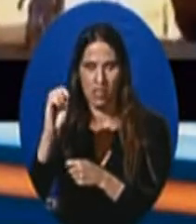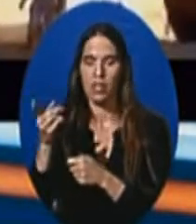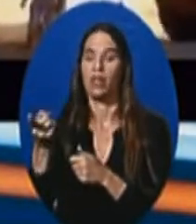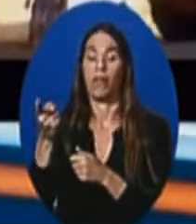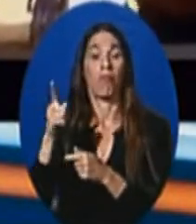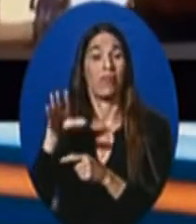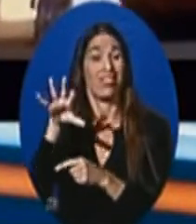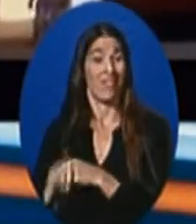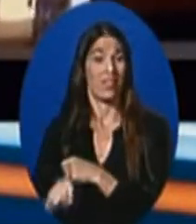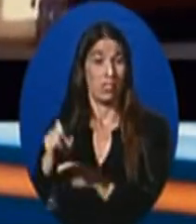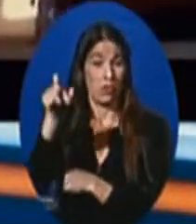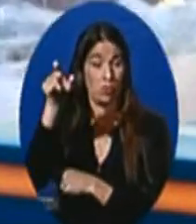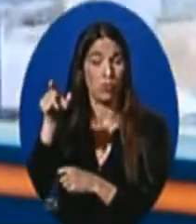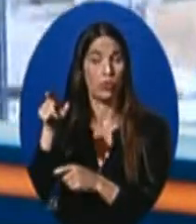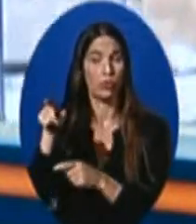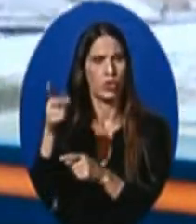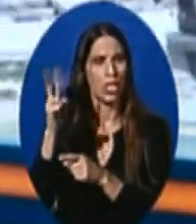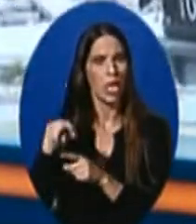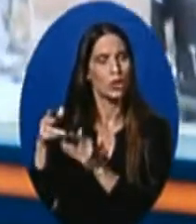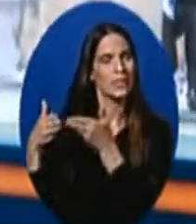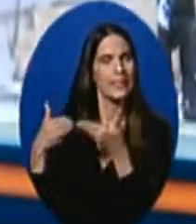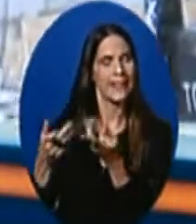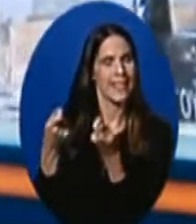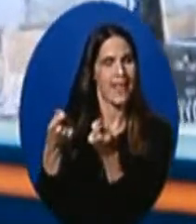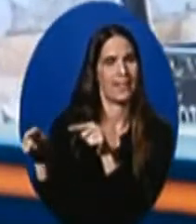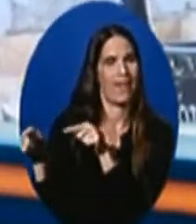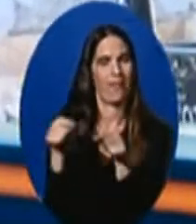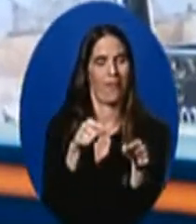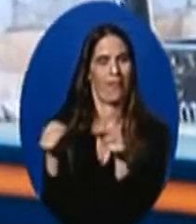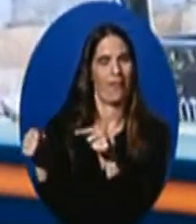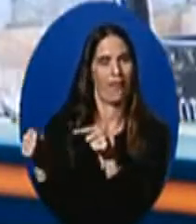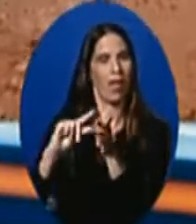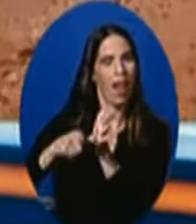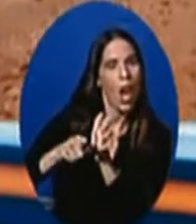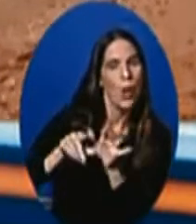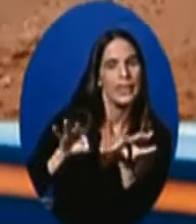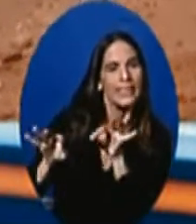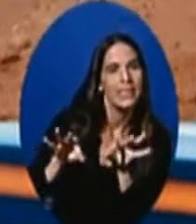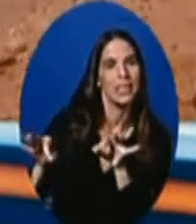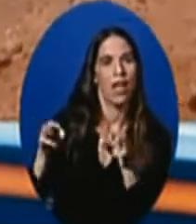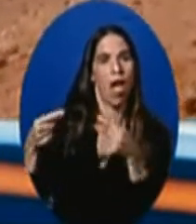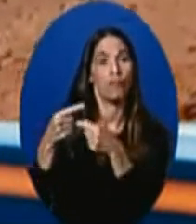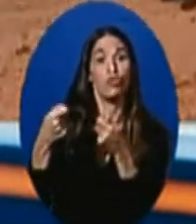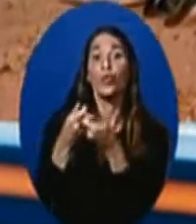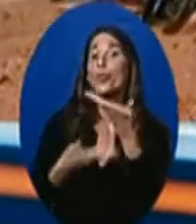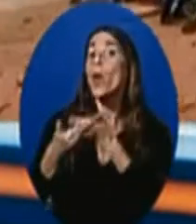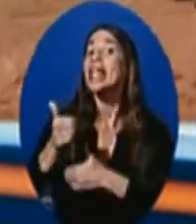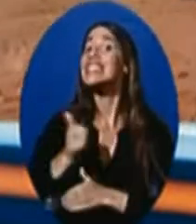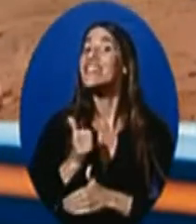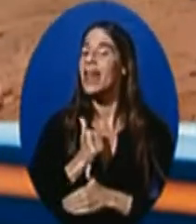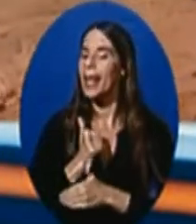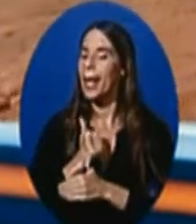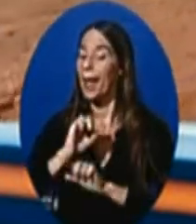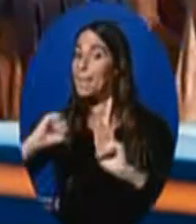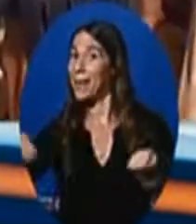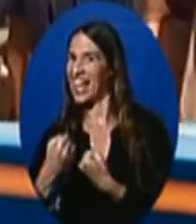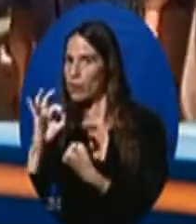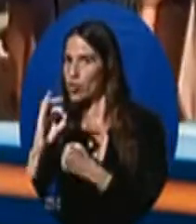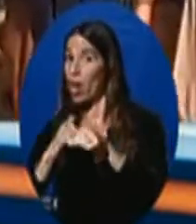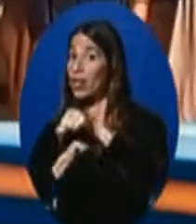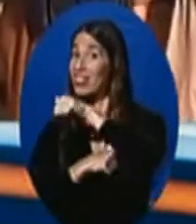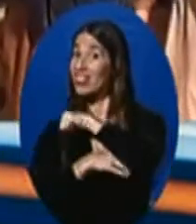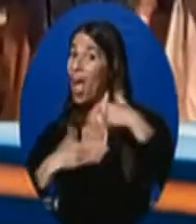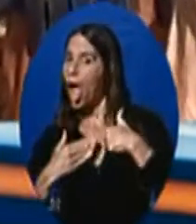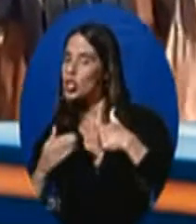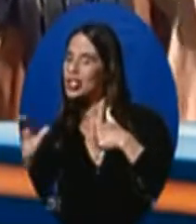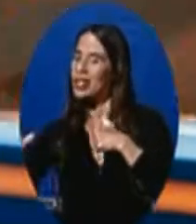בפומבי שמראות על סיוע כספי, סיוע לוגיסטי, שיתוף פעולה צבאי והחדרה של פעילים מדאעש